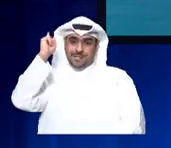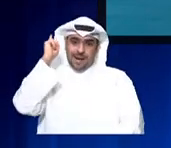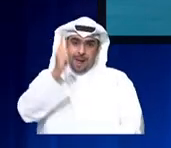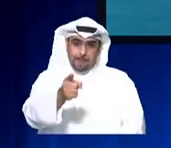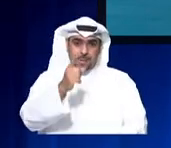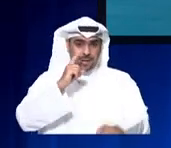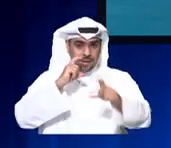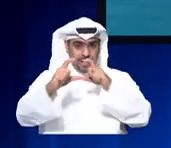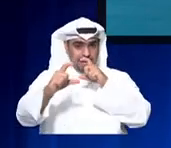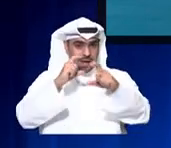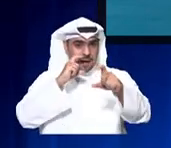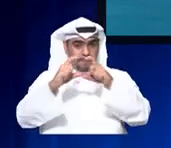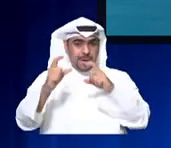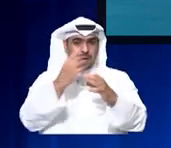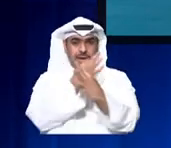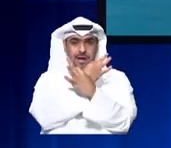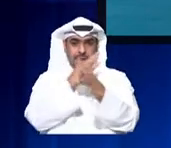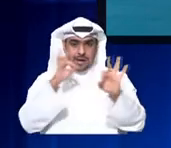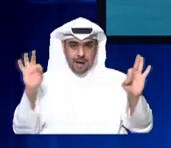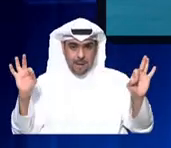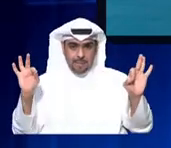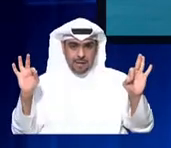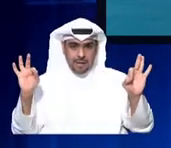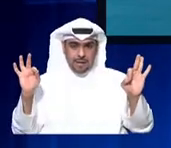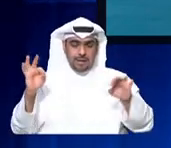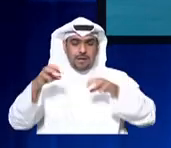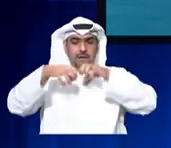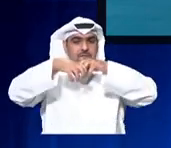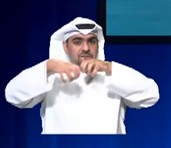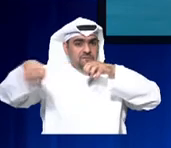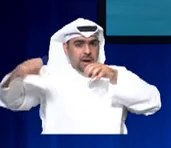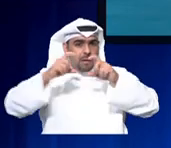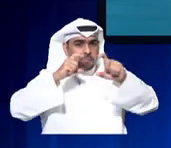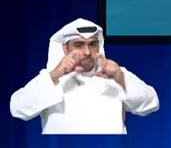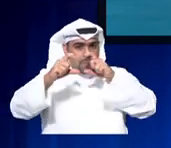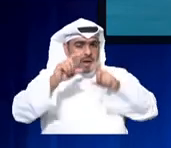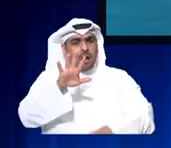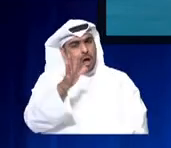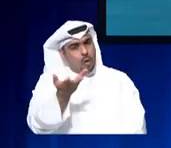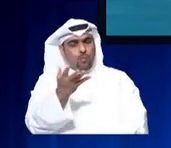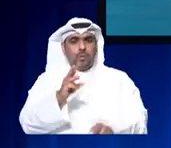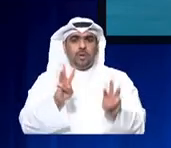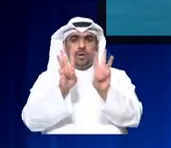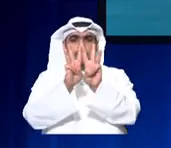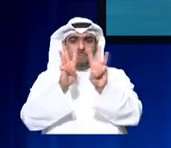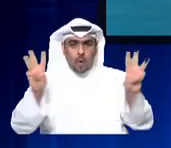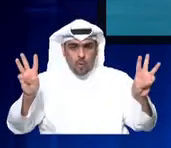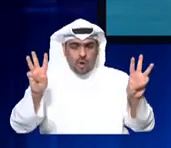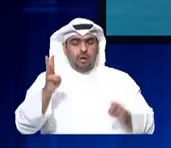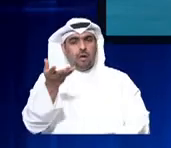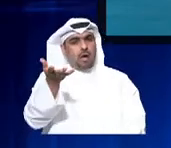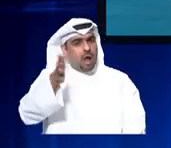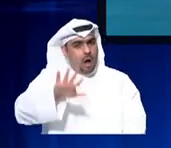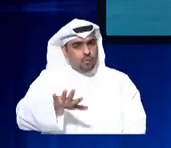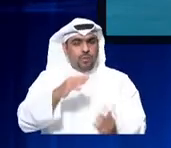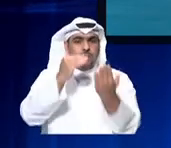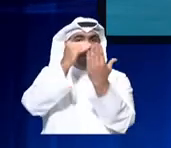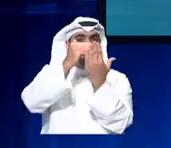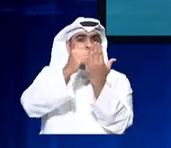تقدمها البنوك لعملائها سواء من خلال الفروع أو المواقع الإلكترونية أو التطبيقات البنكية أو من